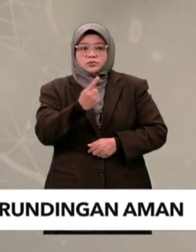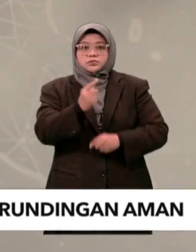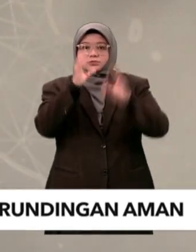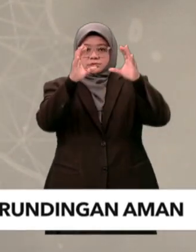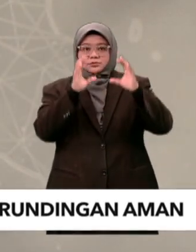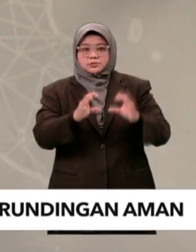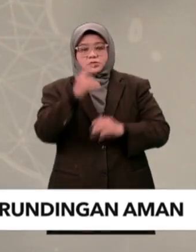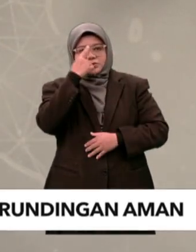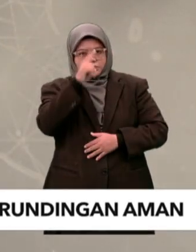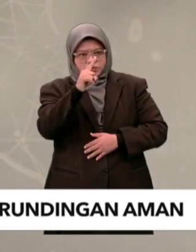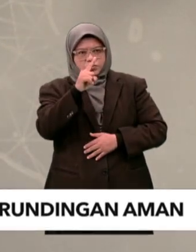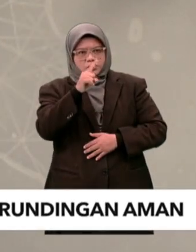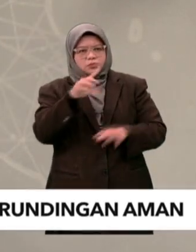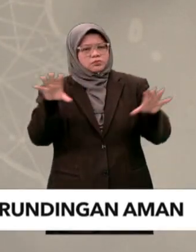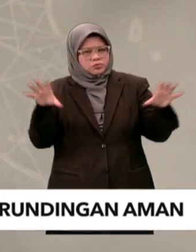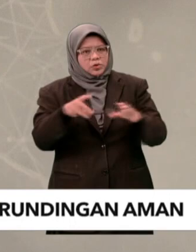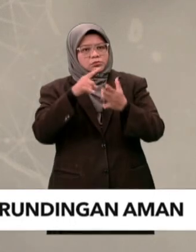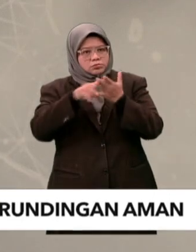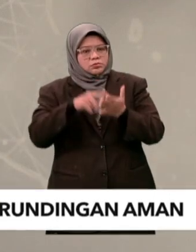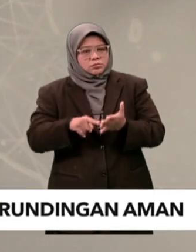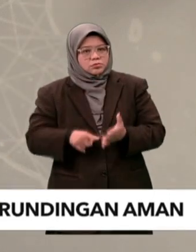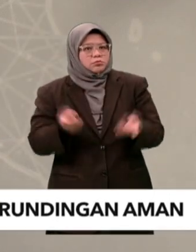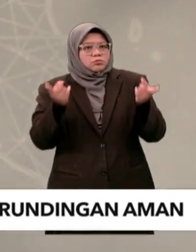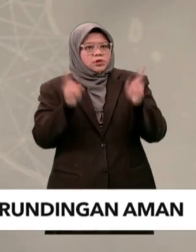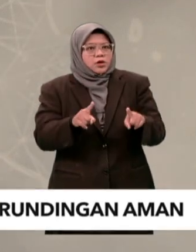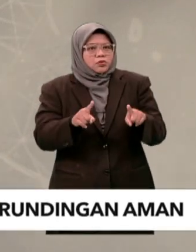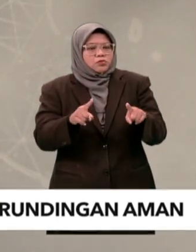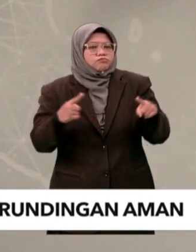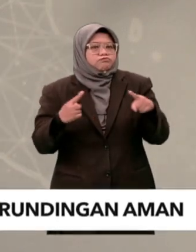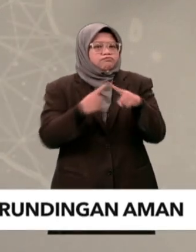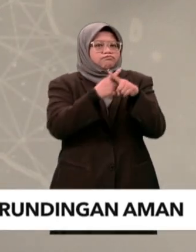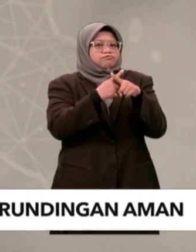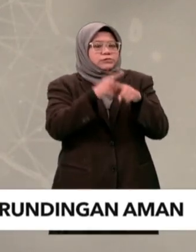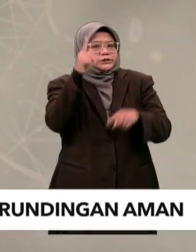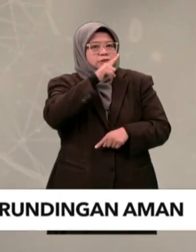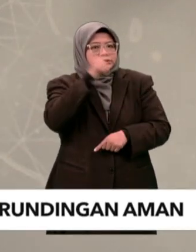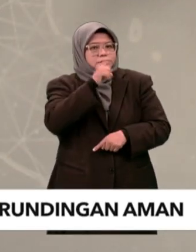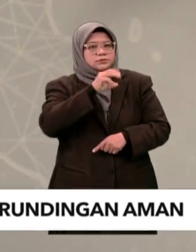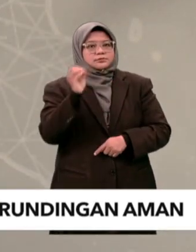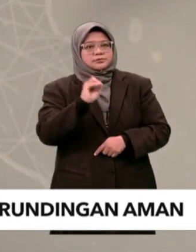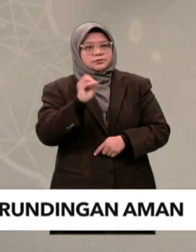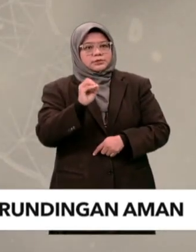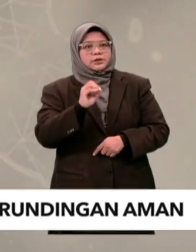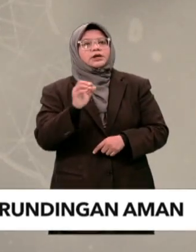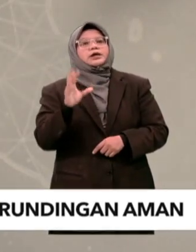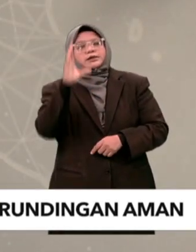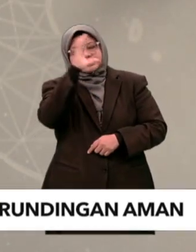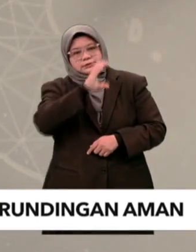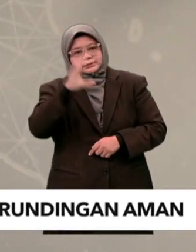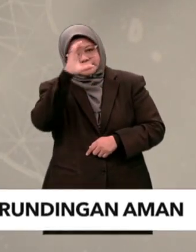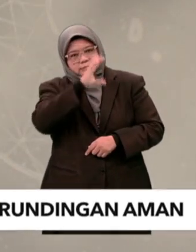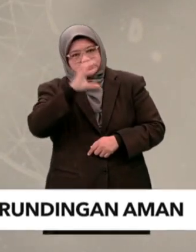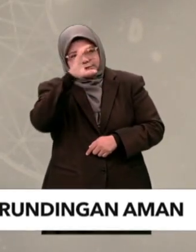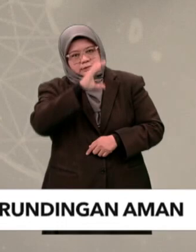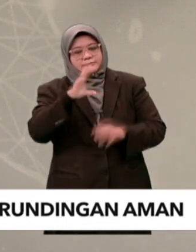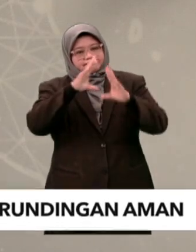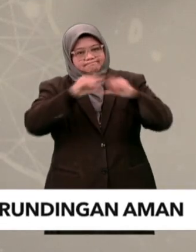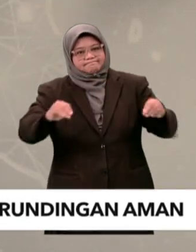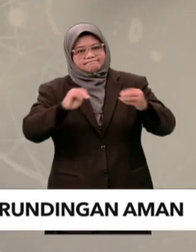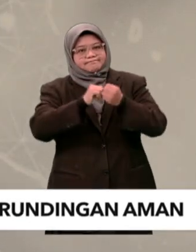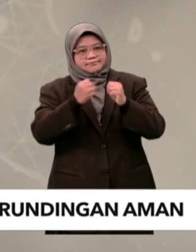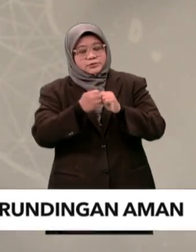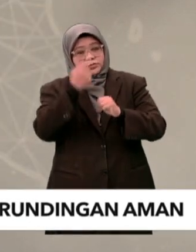bagi memastikan tidak berlaku konflik yang lebih buruk dengan mencari penyelesaian bagi